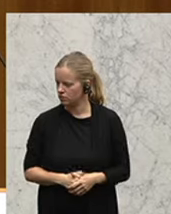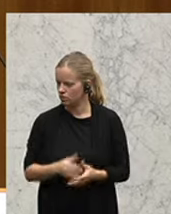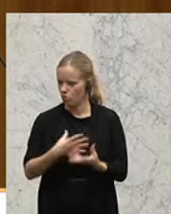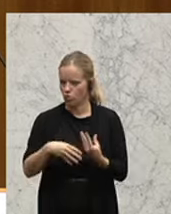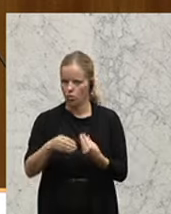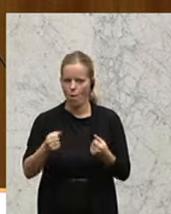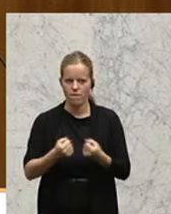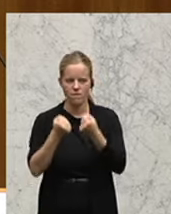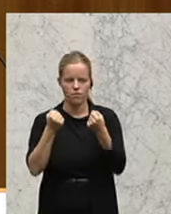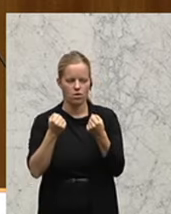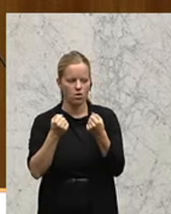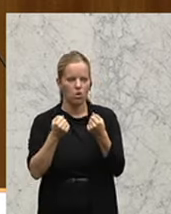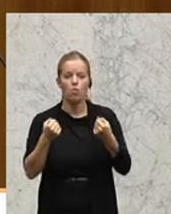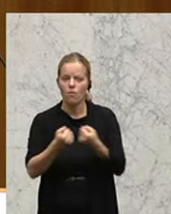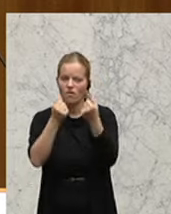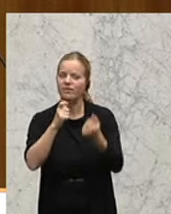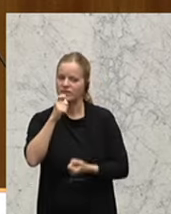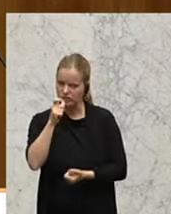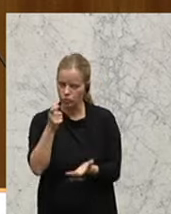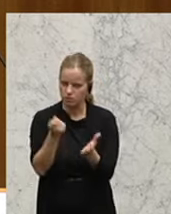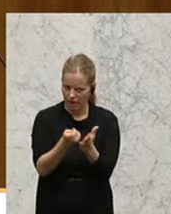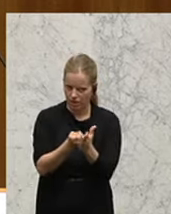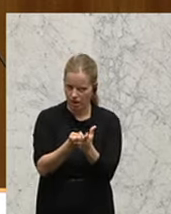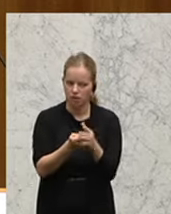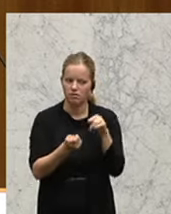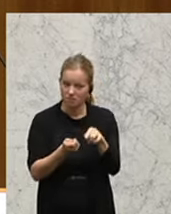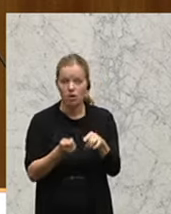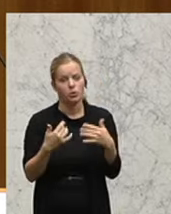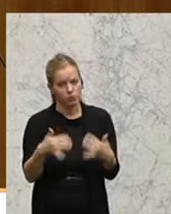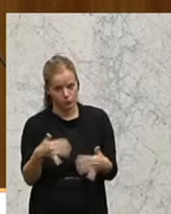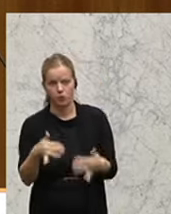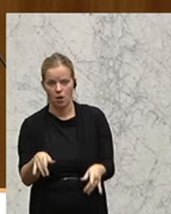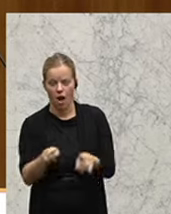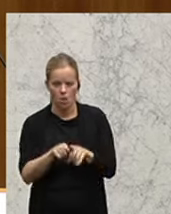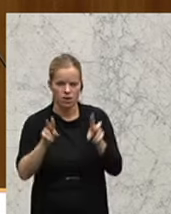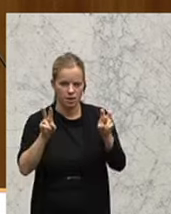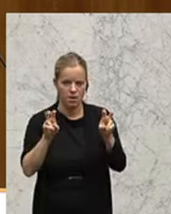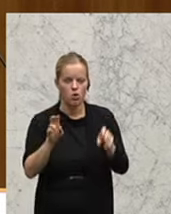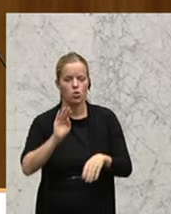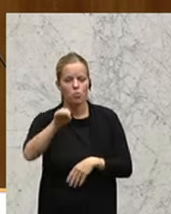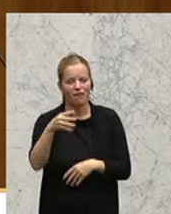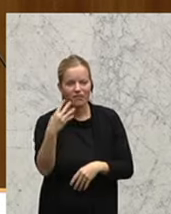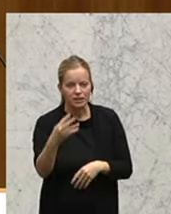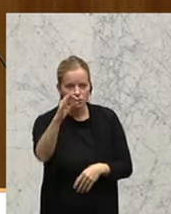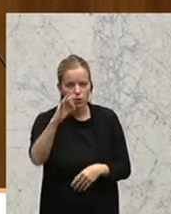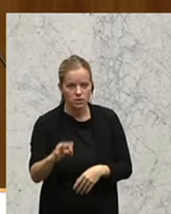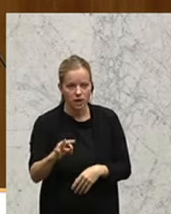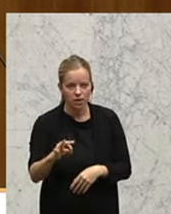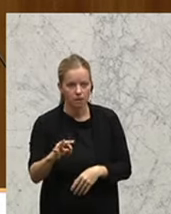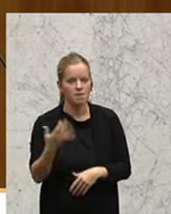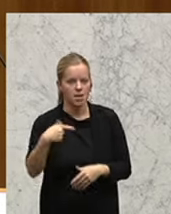auch das Aufkommen an Unfallversicherungsbeiträgen ist ja im selben Zeitraum auch um über 40%